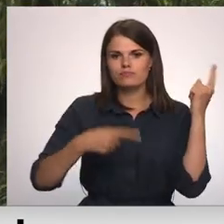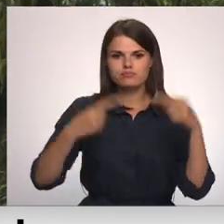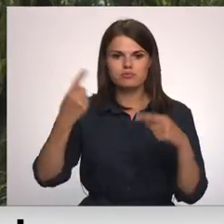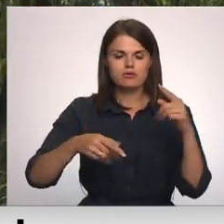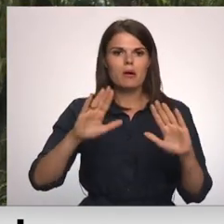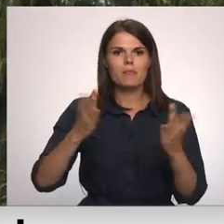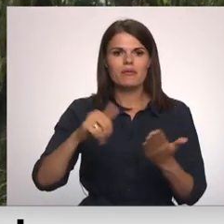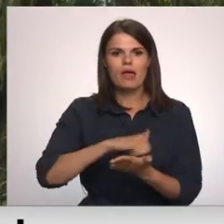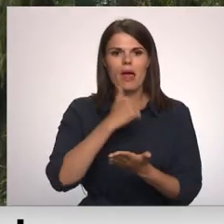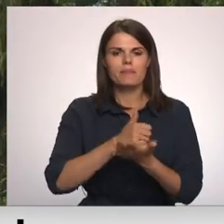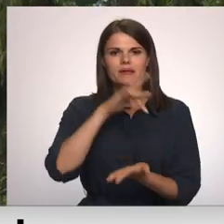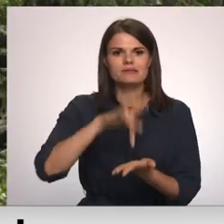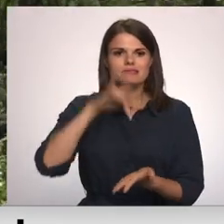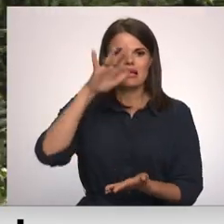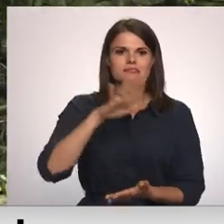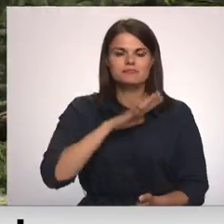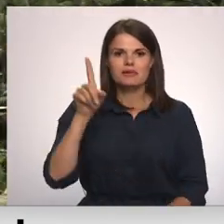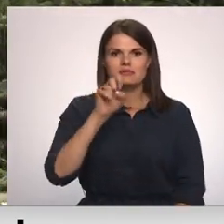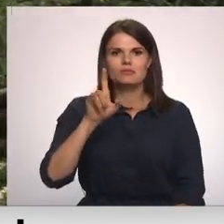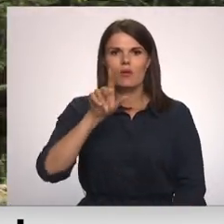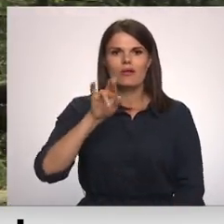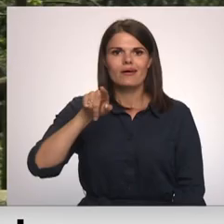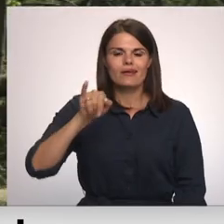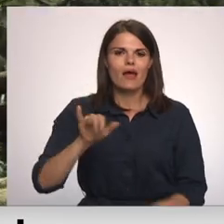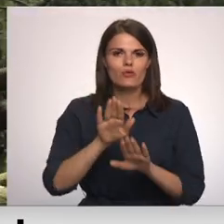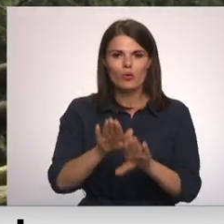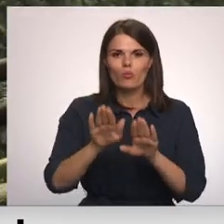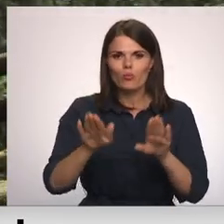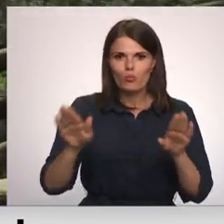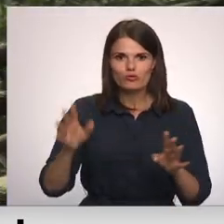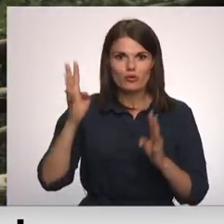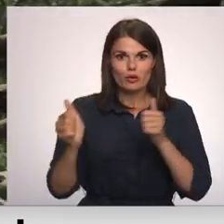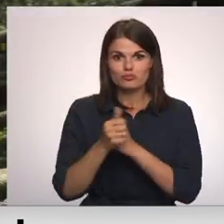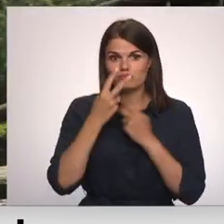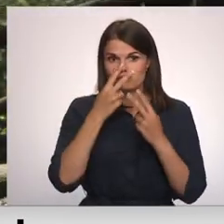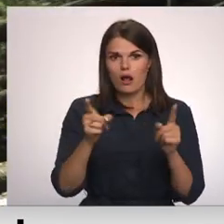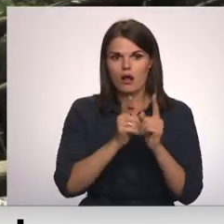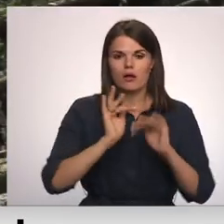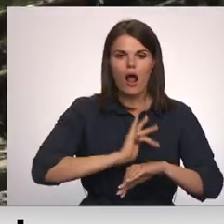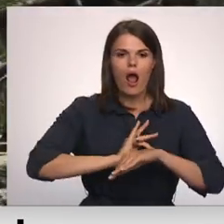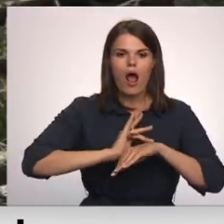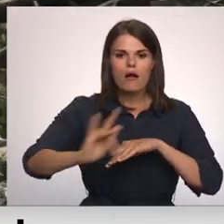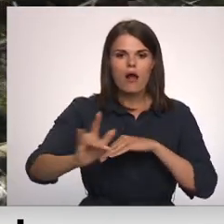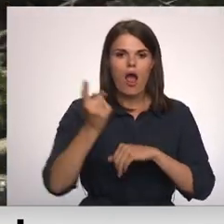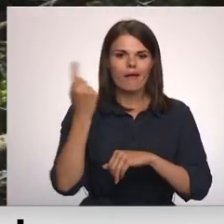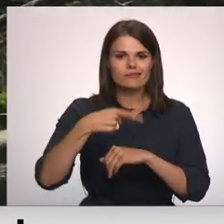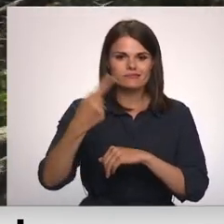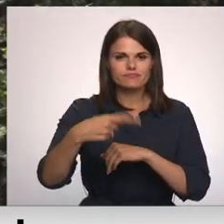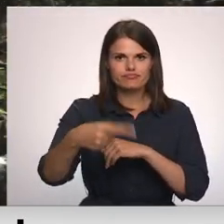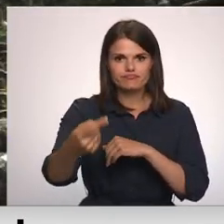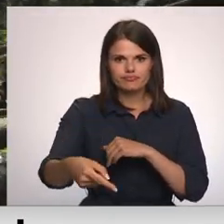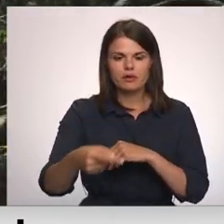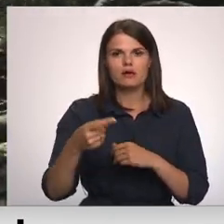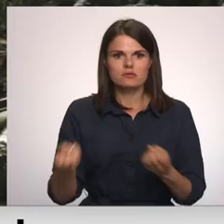epicentru kļuva Kārļas kalbas saulrieti. Muzejam pieguļošais mežs šobrīd atgādina kailcirti. Atbraucot uz šajienu bija skaidrs, ka